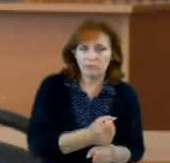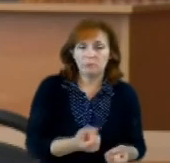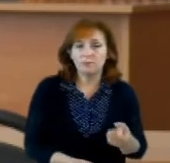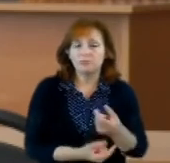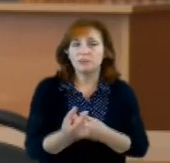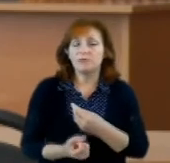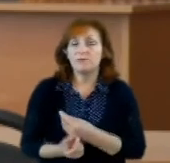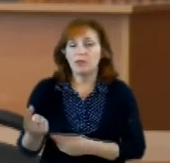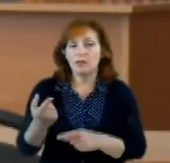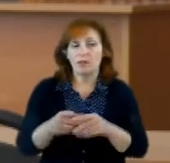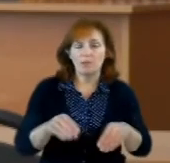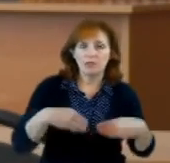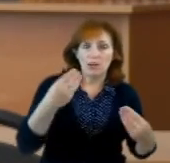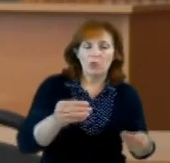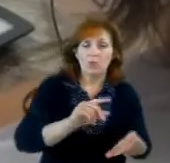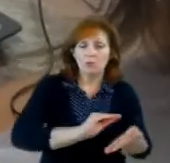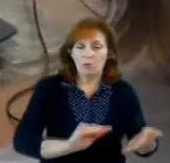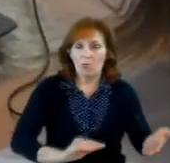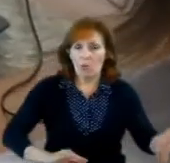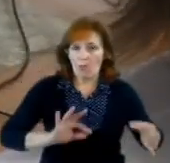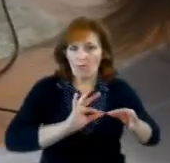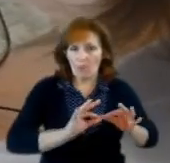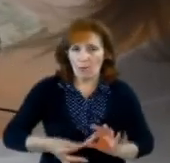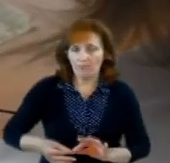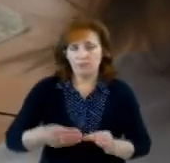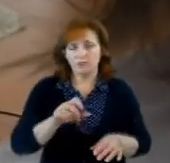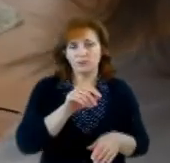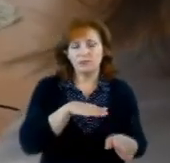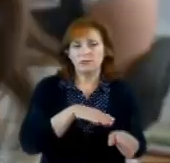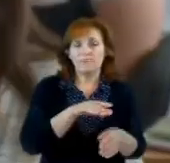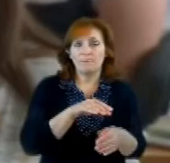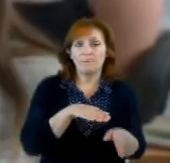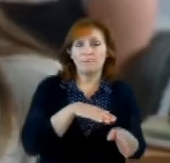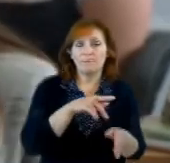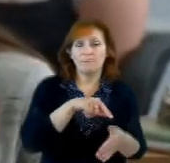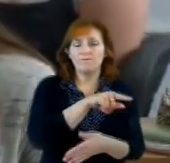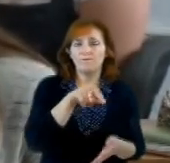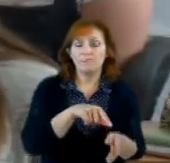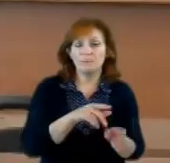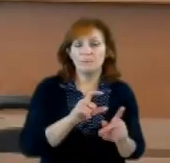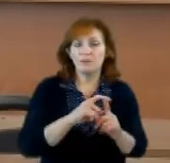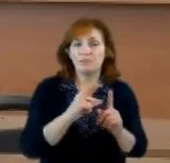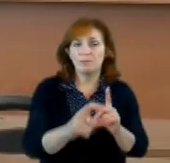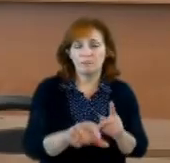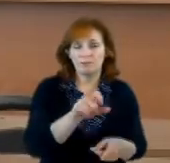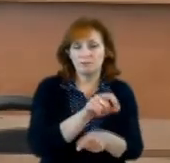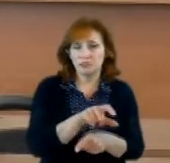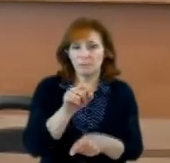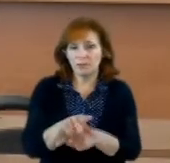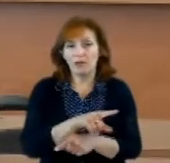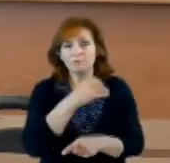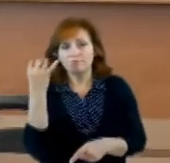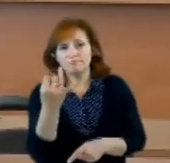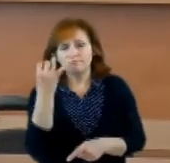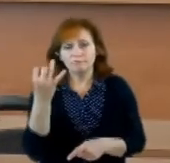дають їм опис, відповідають на певні завдання, які ми використовуємо на уроці. Діти почали більше цікавитися історією, і